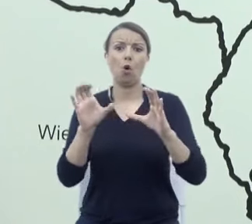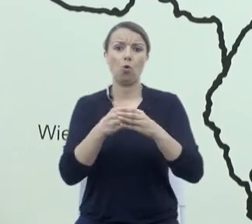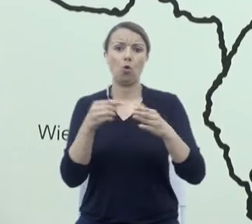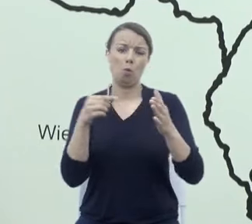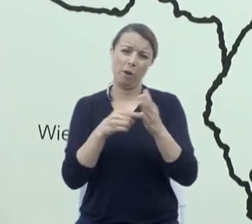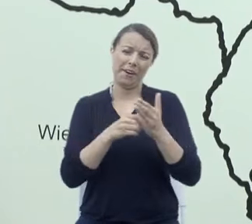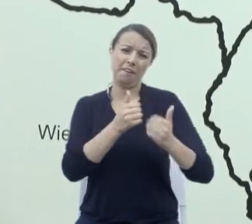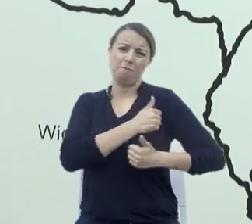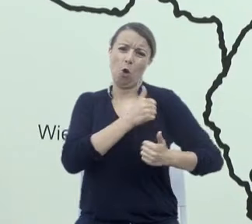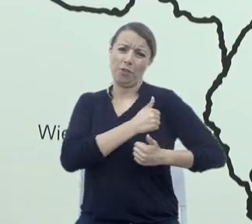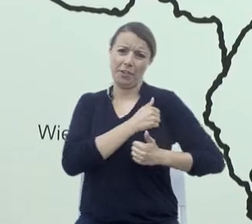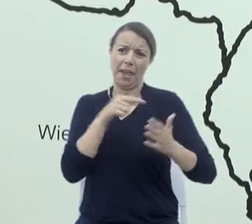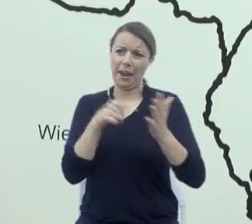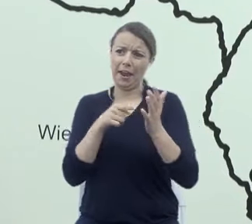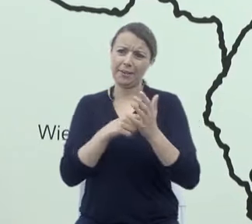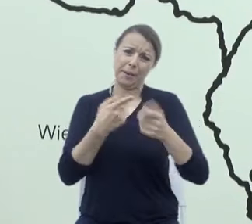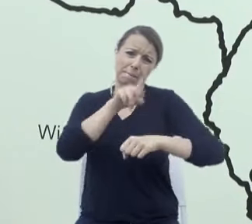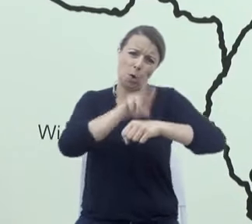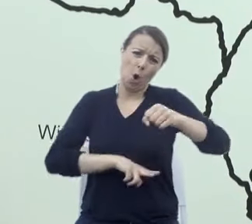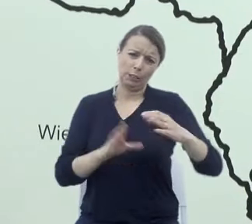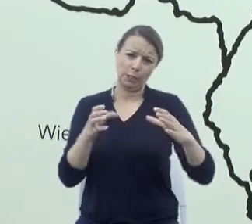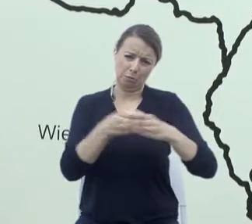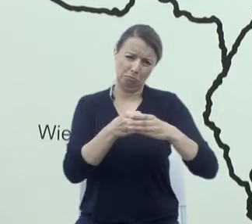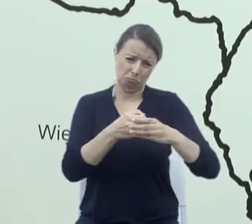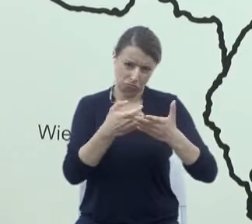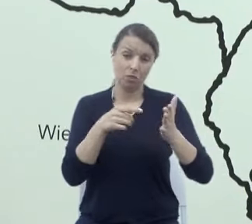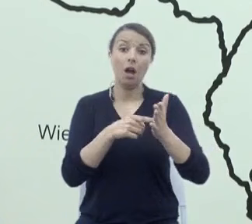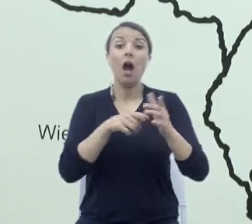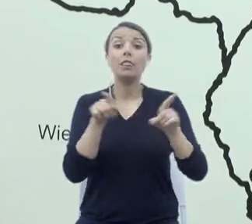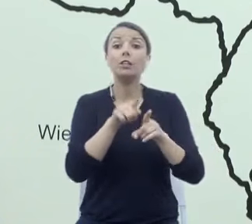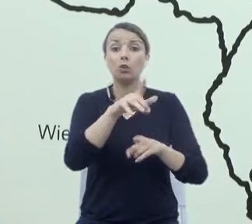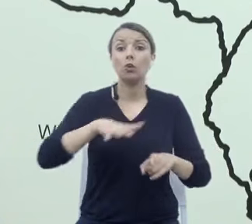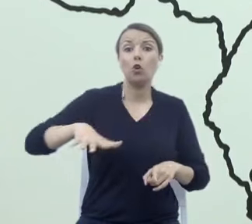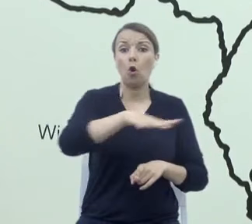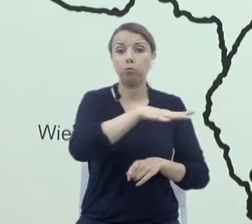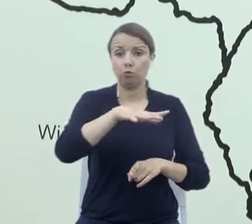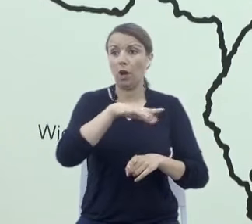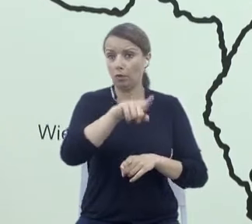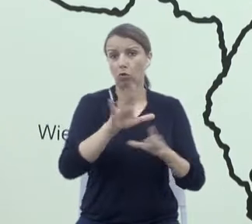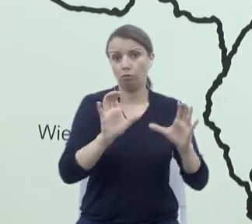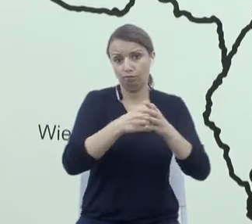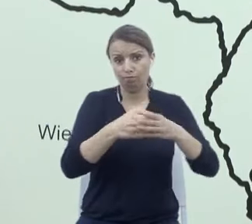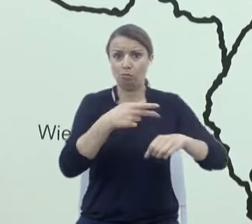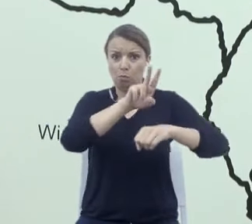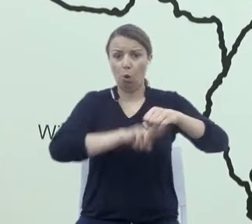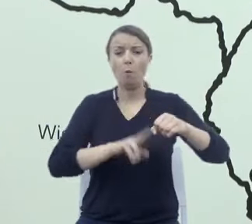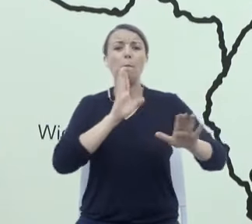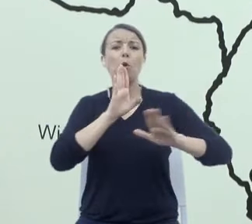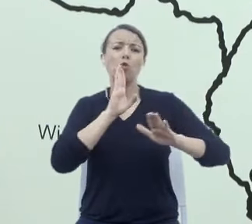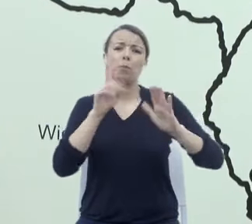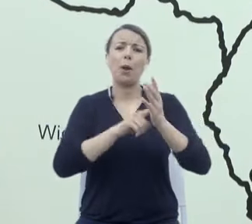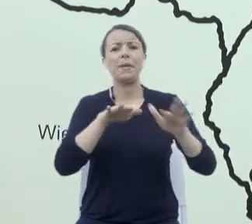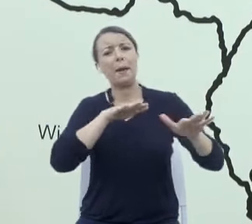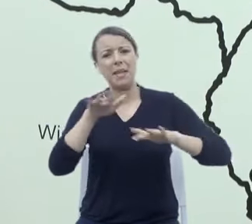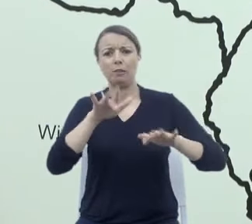żandarmerii, no, nazwijmy to tak, i obsadzały, wyznaczały tam te komendantury żandarmerii. Też taka polowa komendantura,